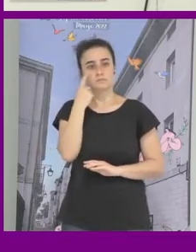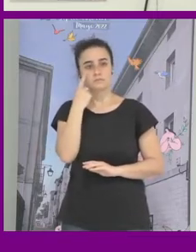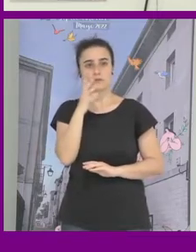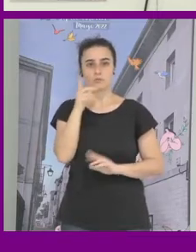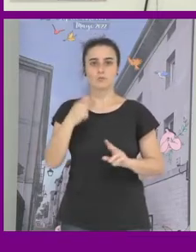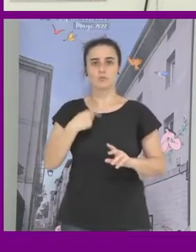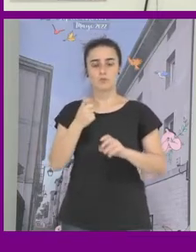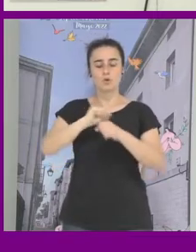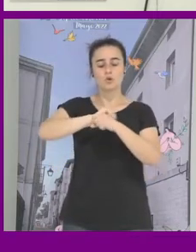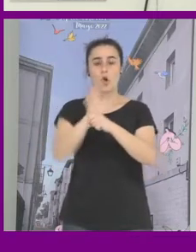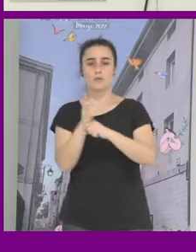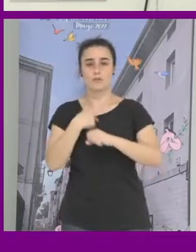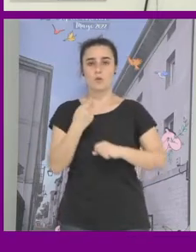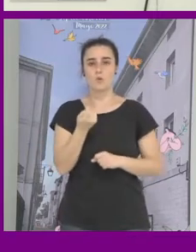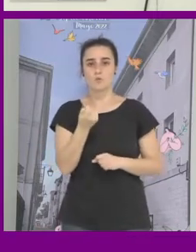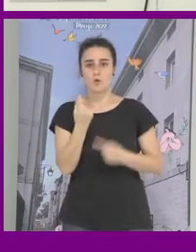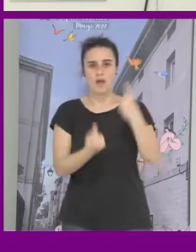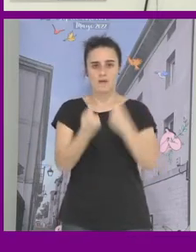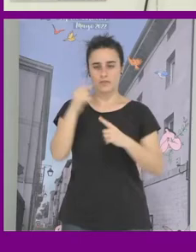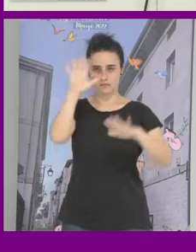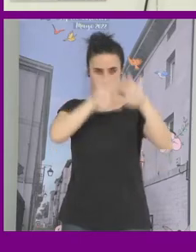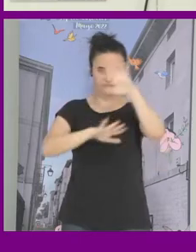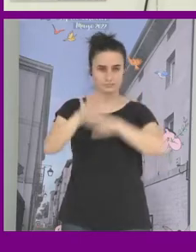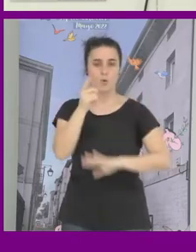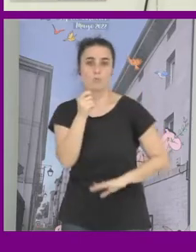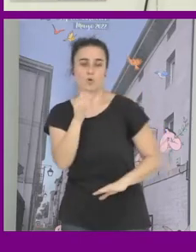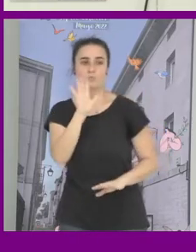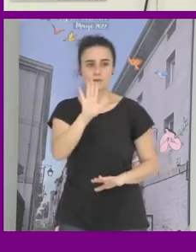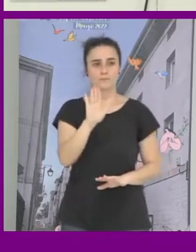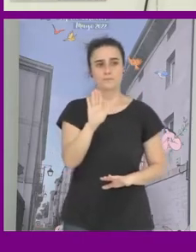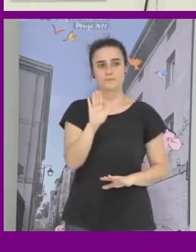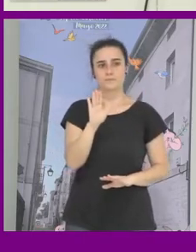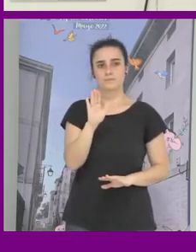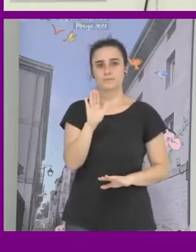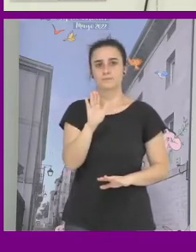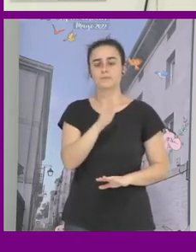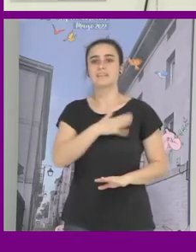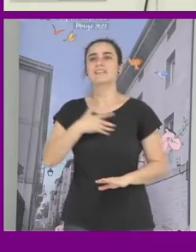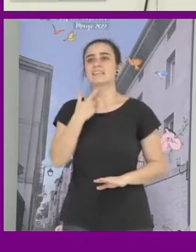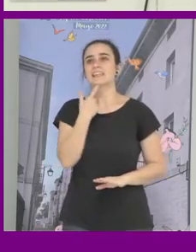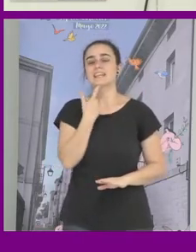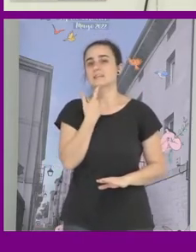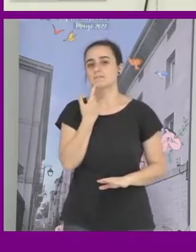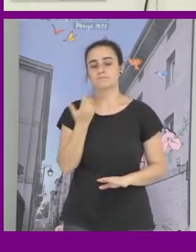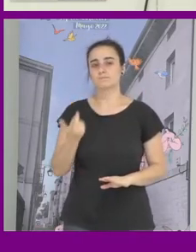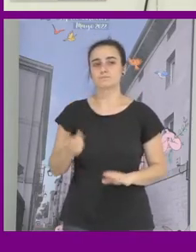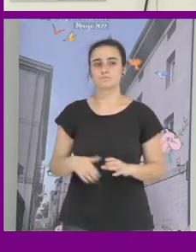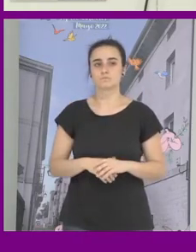nago pizkat batzutan liatzen naizena, baina, osea, esan nahi dudana da,